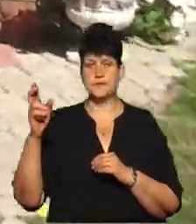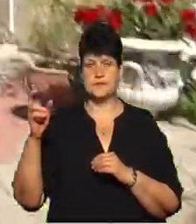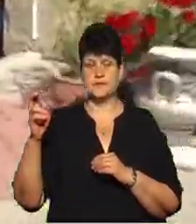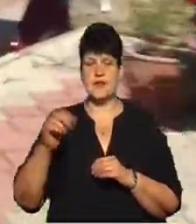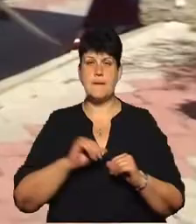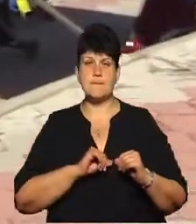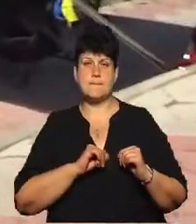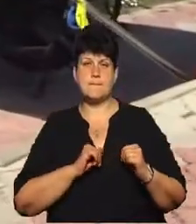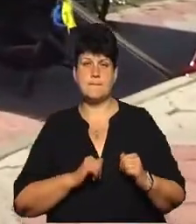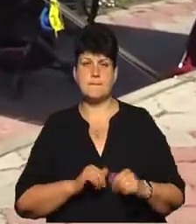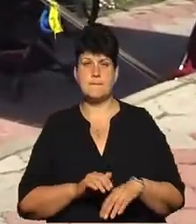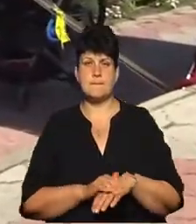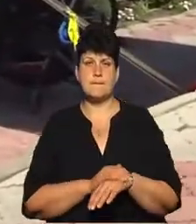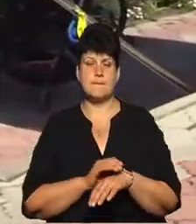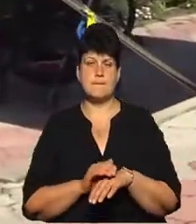милосердний